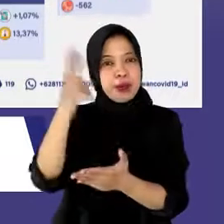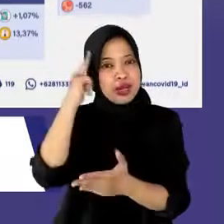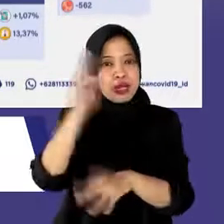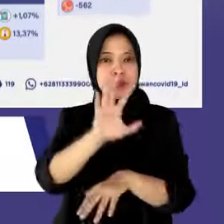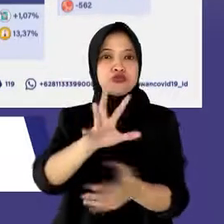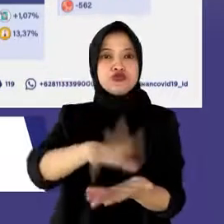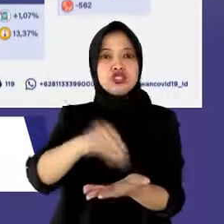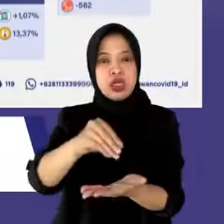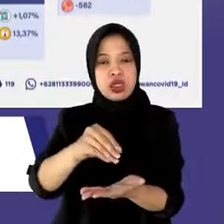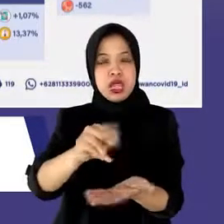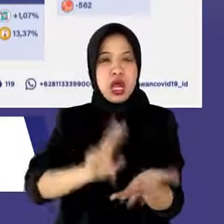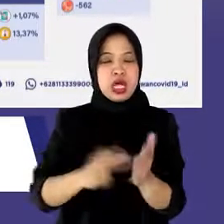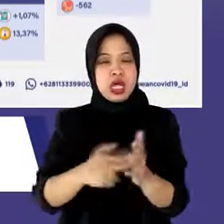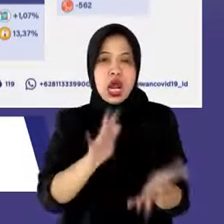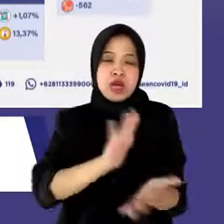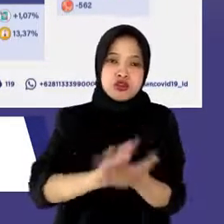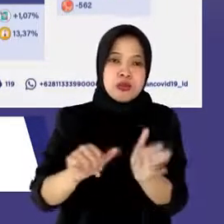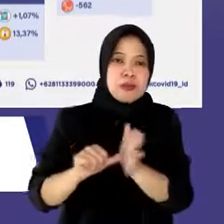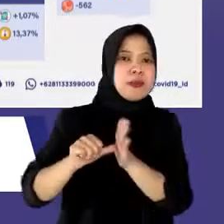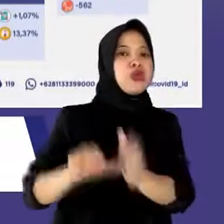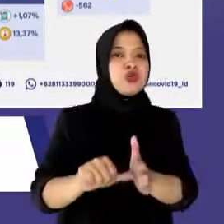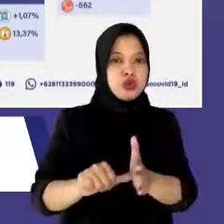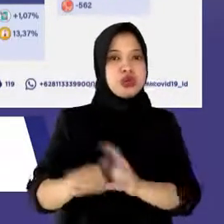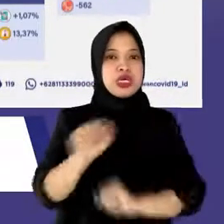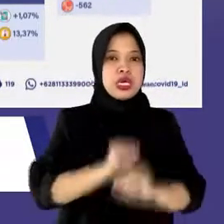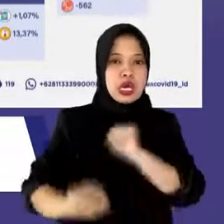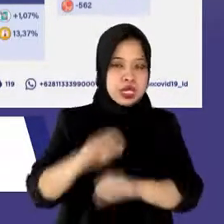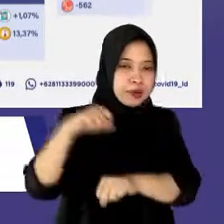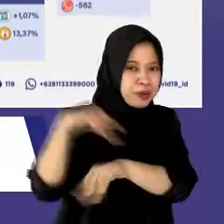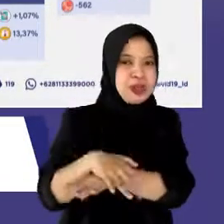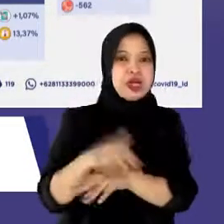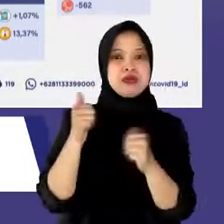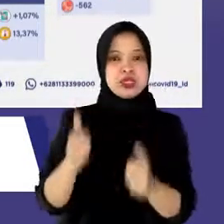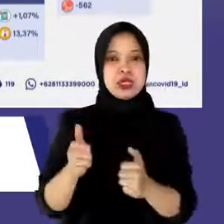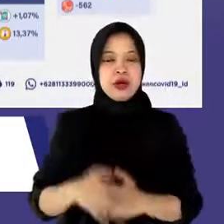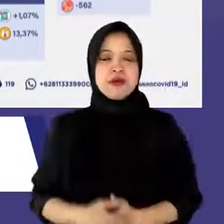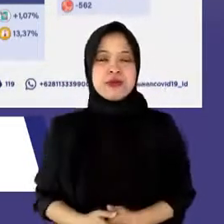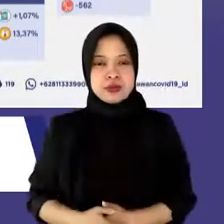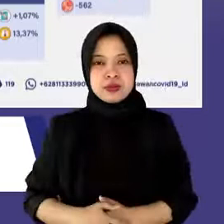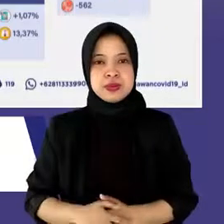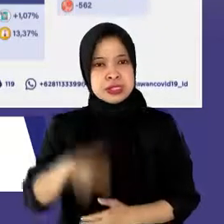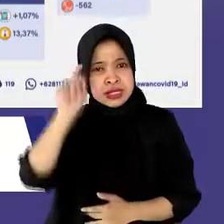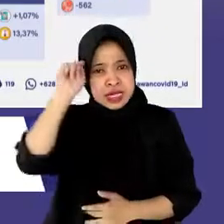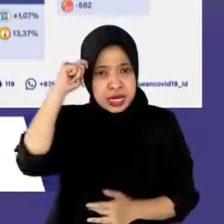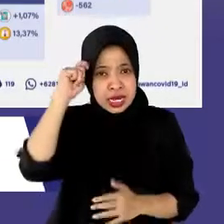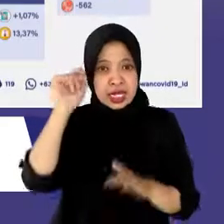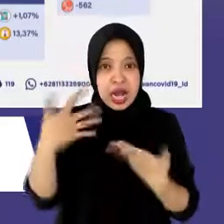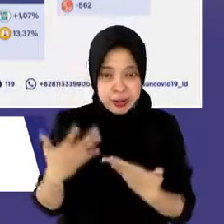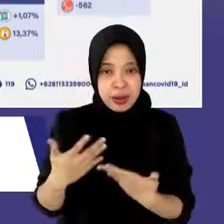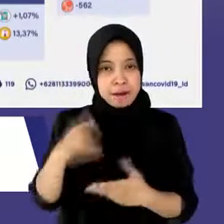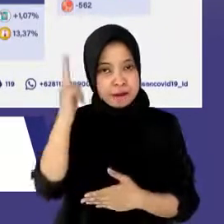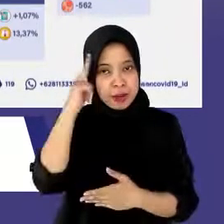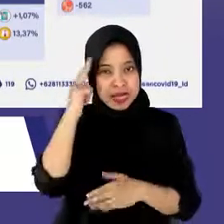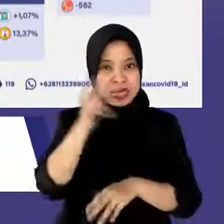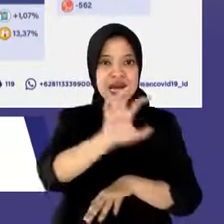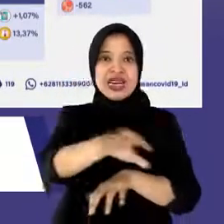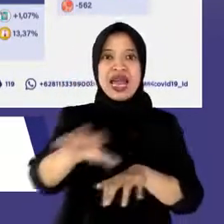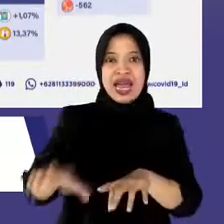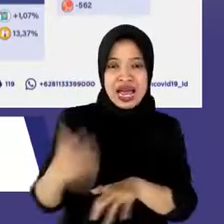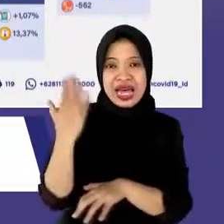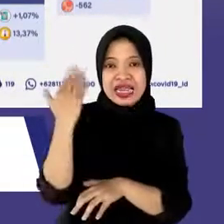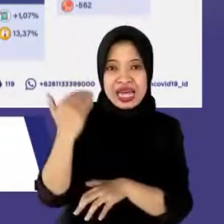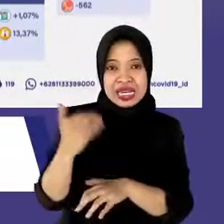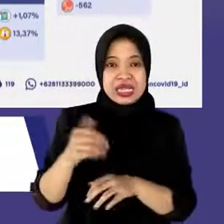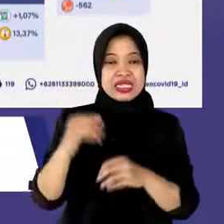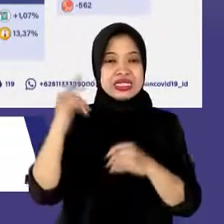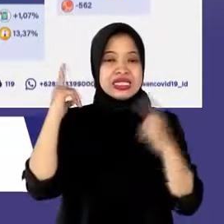pemerintah pusat agar dapat segera dibantu pelaksanaannya Sekali lagi saya tekankan khususnya kepada pemerintah daerah di provinsi